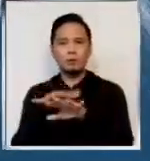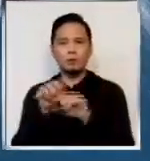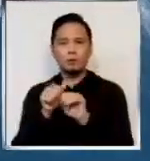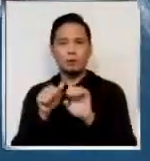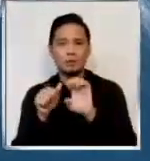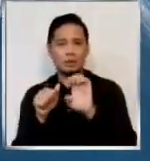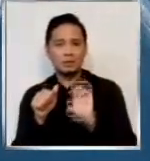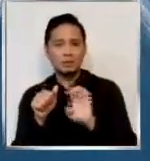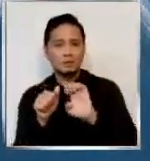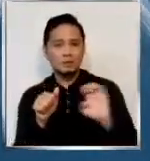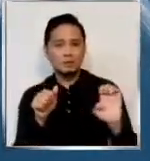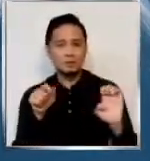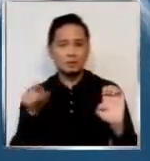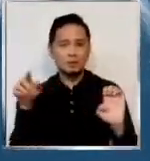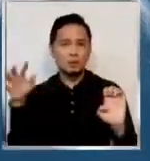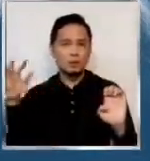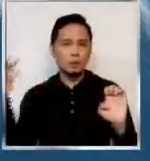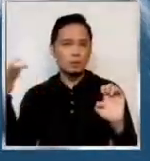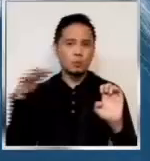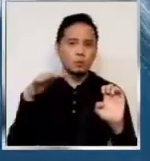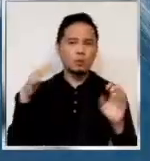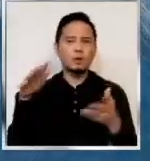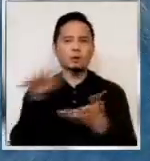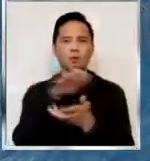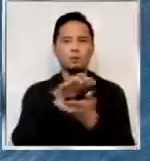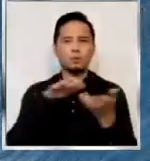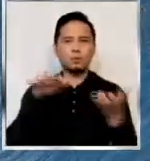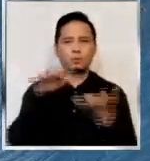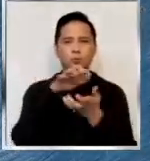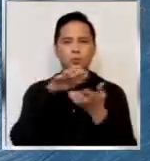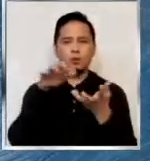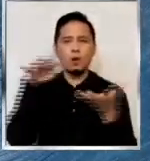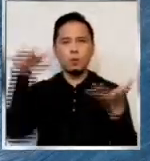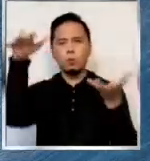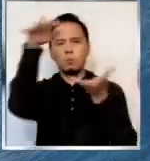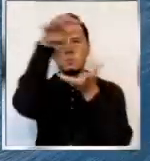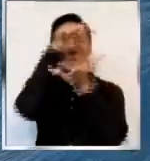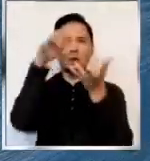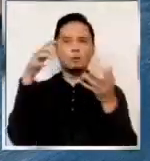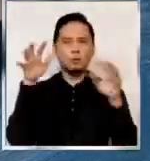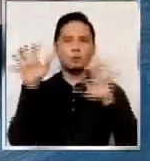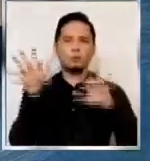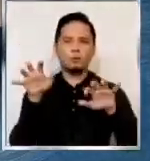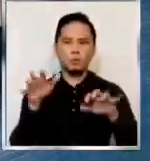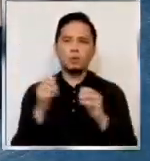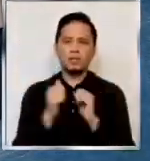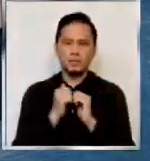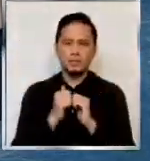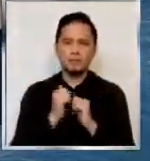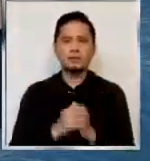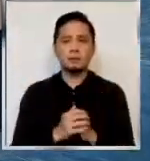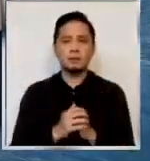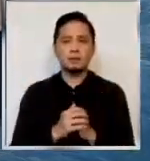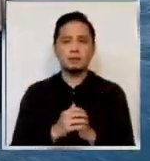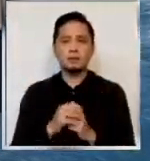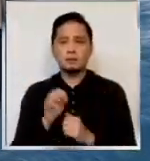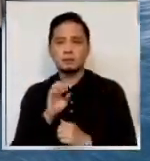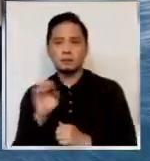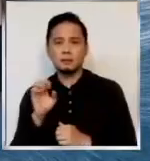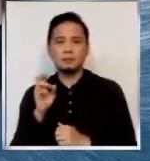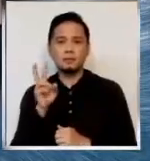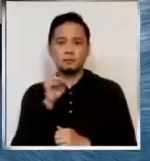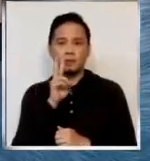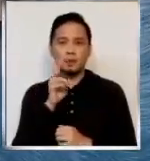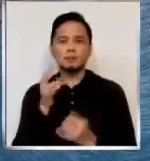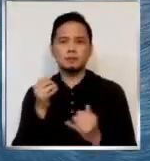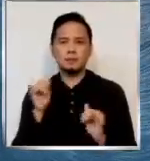yan, mag-uulap, kaya magiging maulan. Magiging maulan din sa Visayas at Mindanao dahil naman sa isang low pressure area, nakikita yung